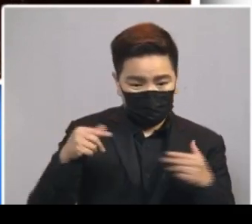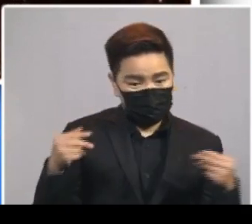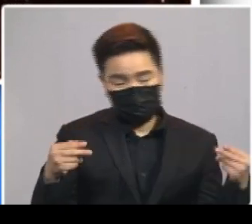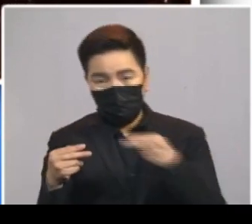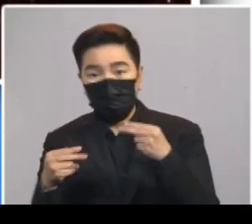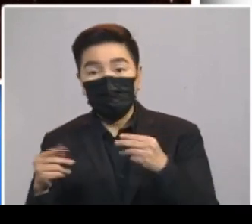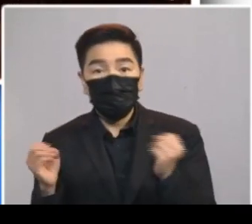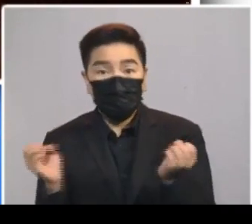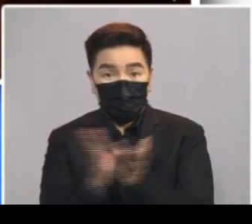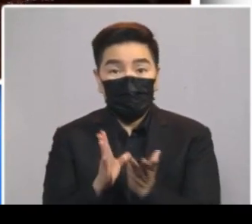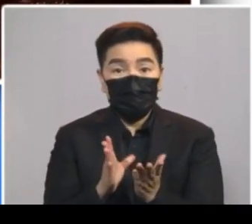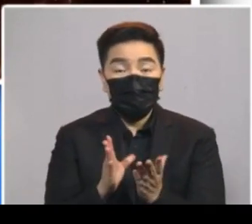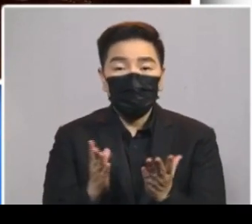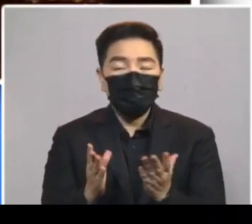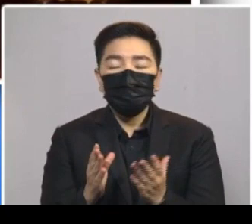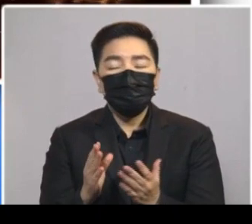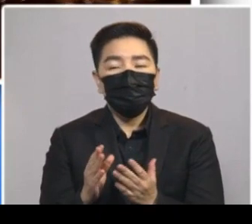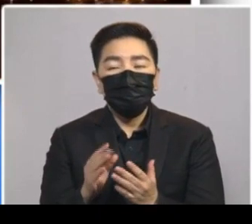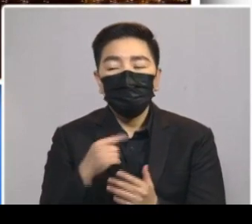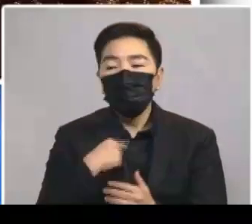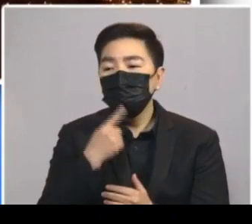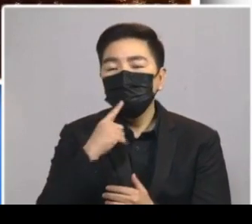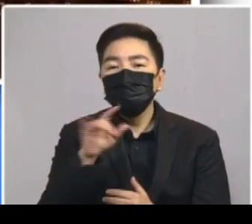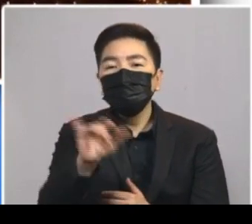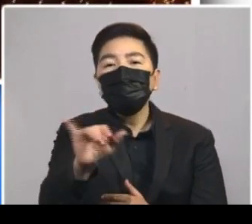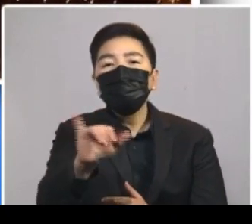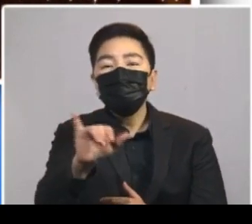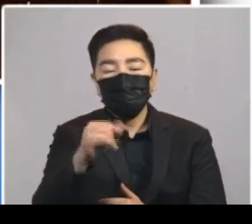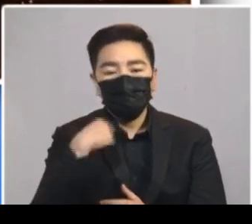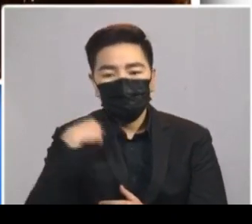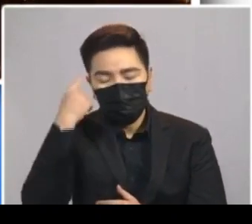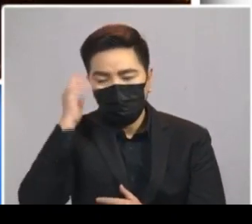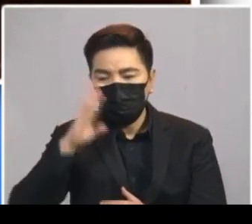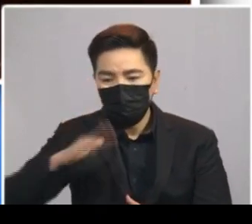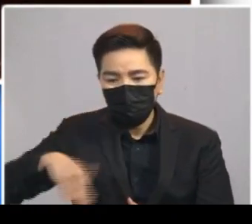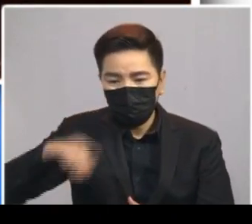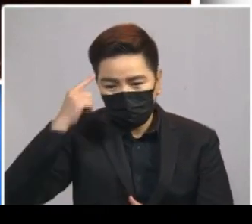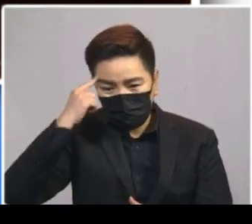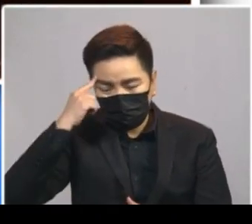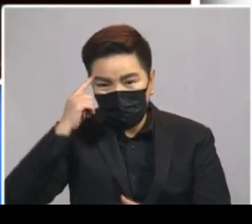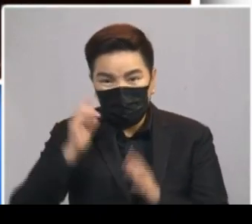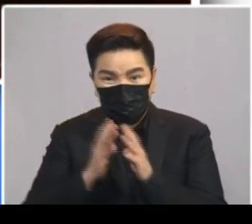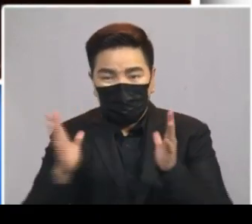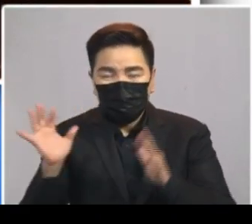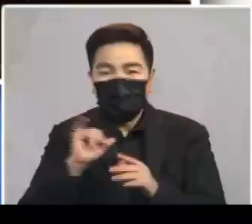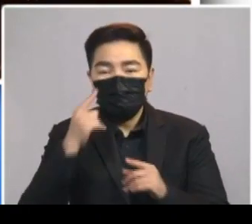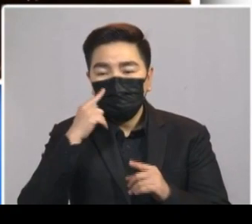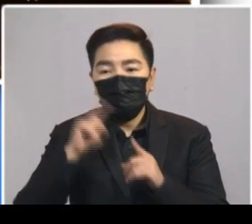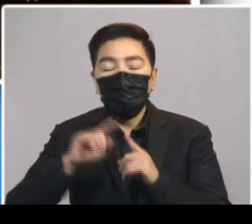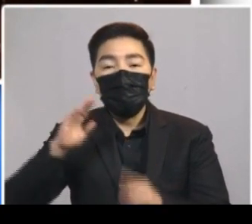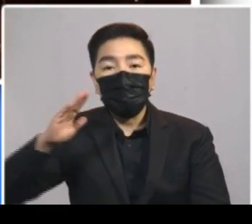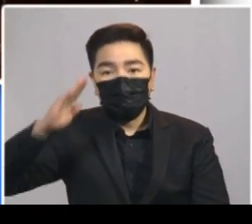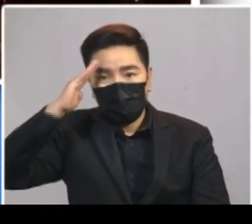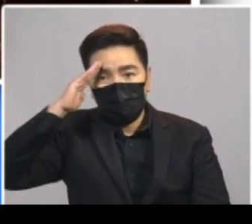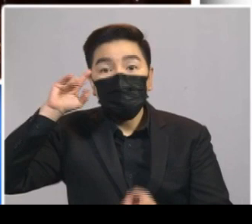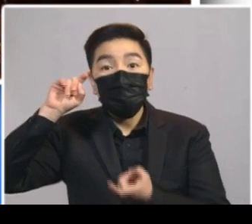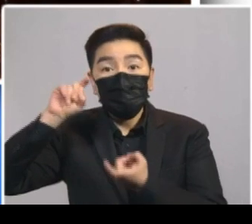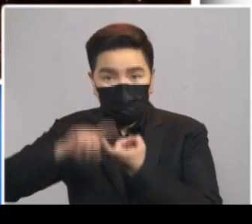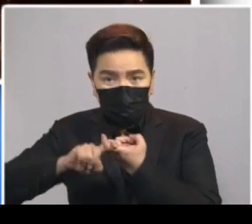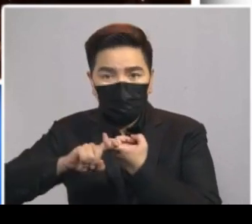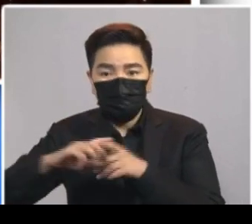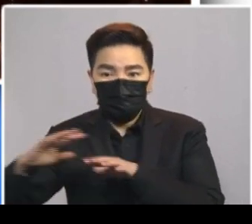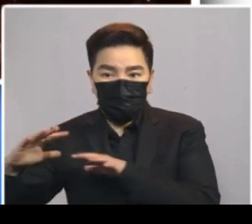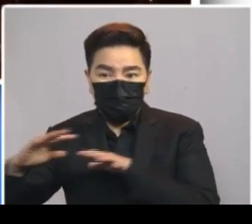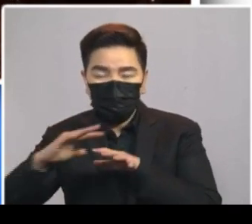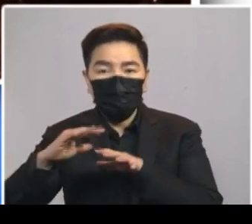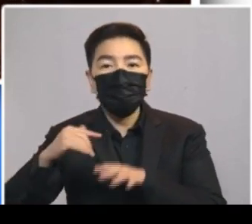ารย ์อาจจะไม่มากนักอย่างที่หลายคนกลัวนะครับเพราะว่าการปฏิบัติการของสหรัฐรัสเซียบริเวณนั้นก็ค่อนข้างที่จ